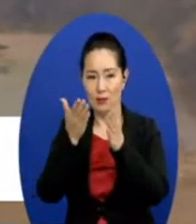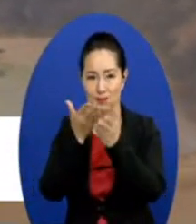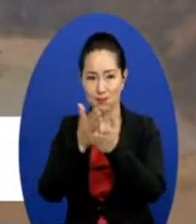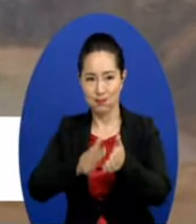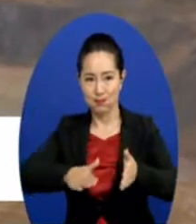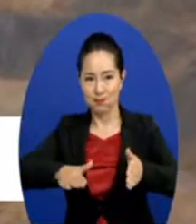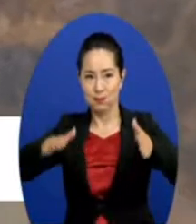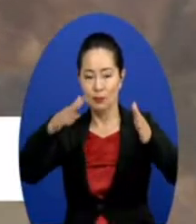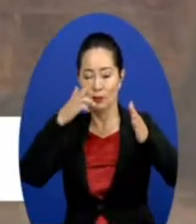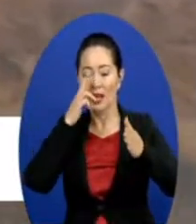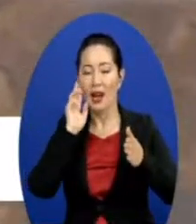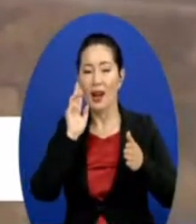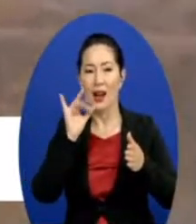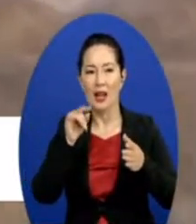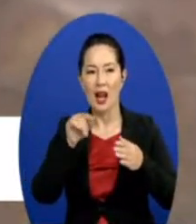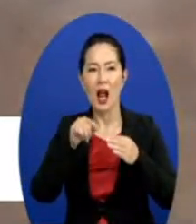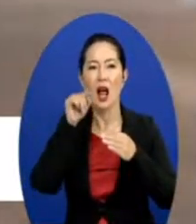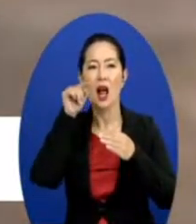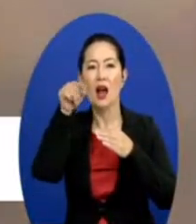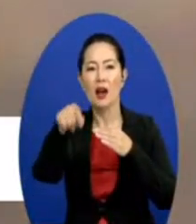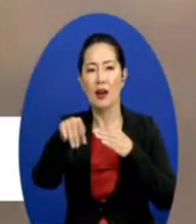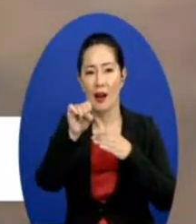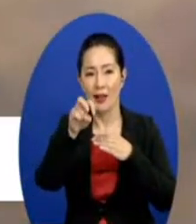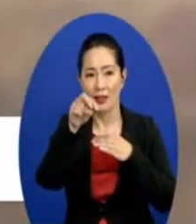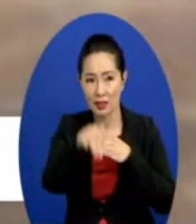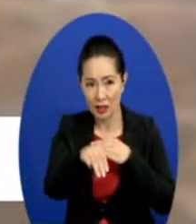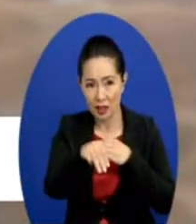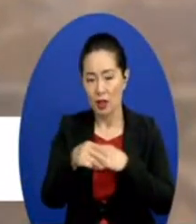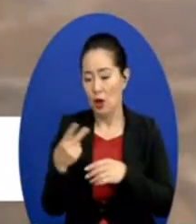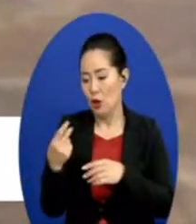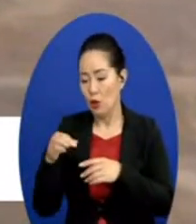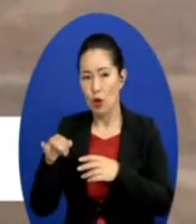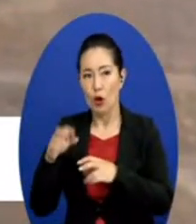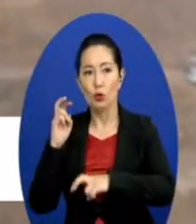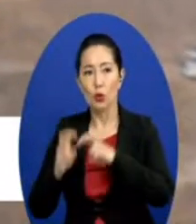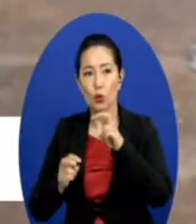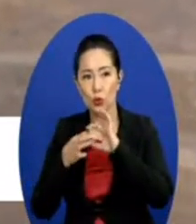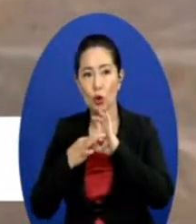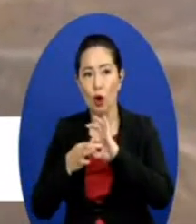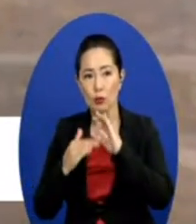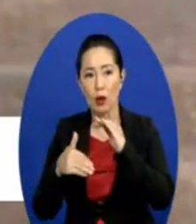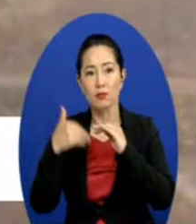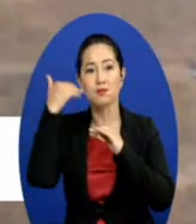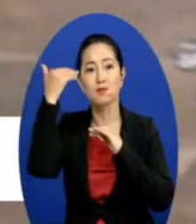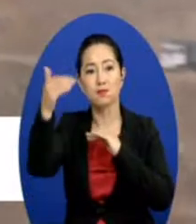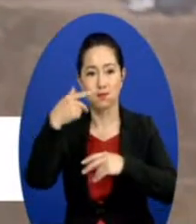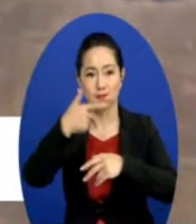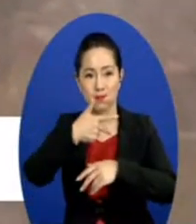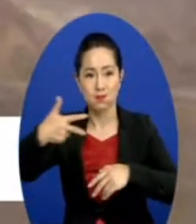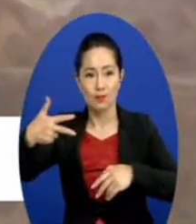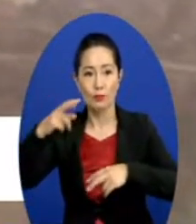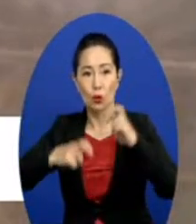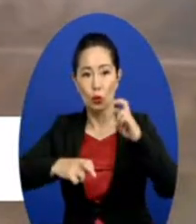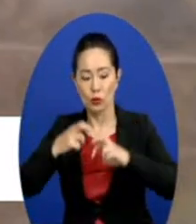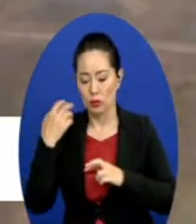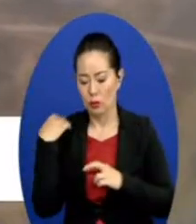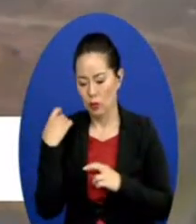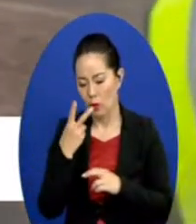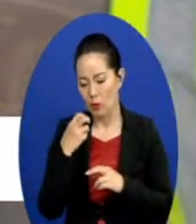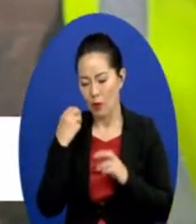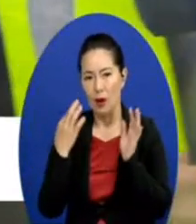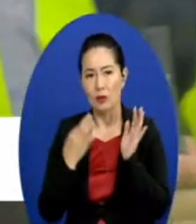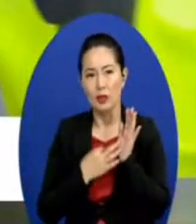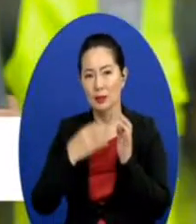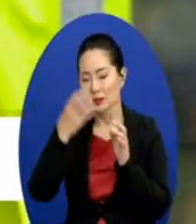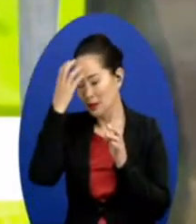карьер харагдж байна. Тэр цаана нь бол салхитын мөнгө алтны ордны баяжуулах үйлдвэр бас харагдж байгаа. Үзэгч тавхан санаж байгаа 2018 онд 2 жилийн өмнө